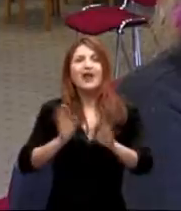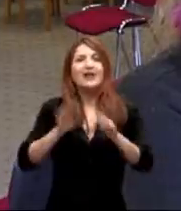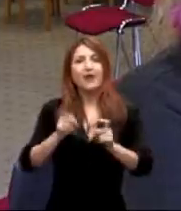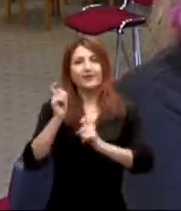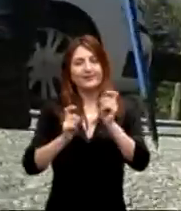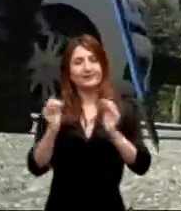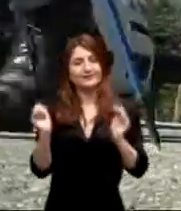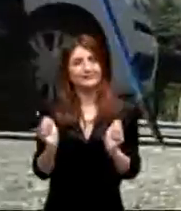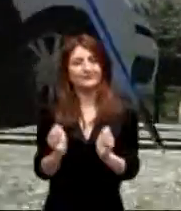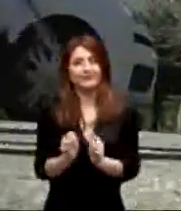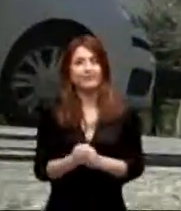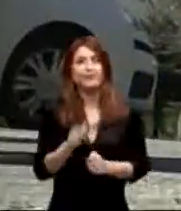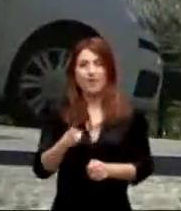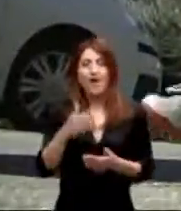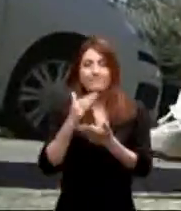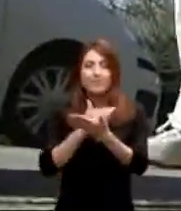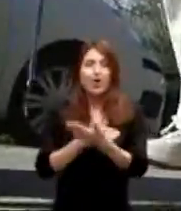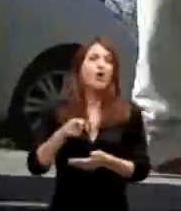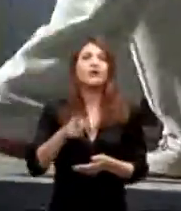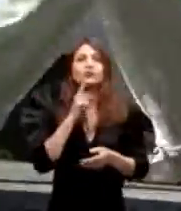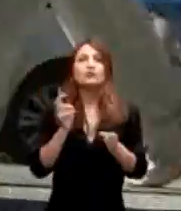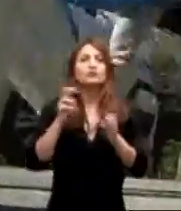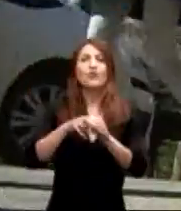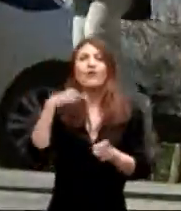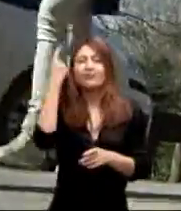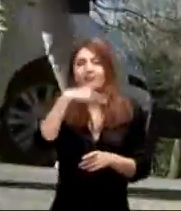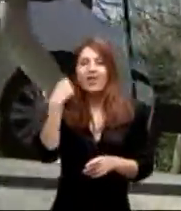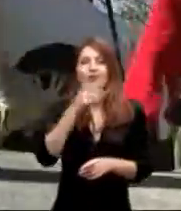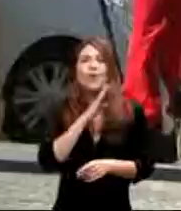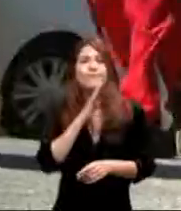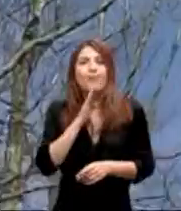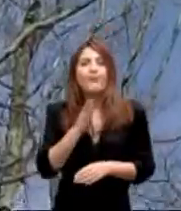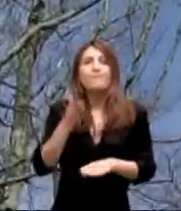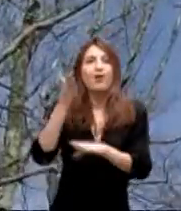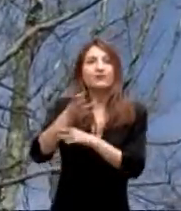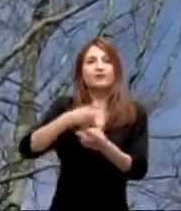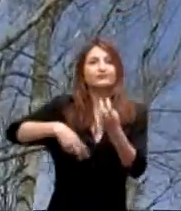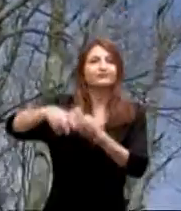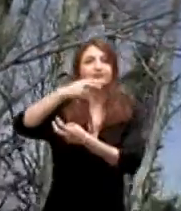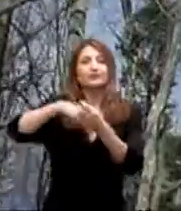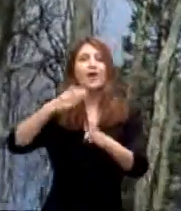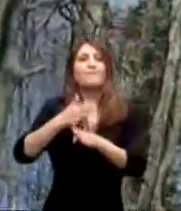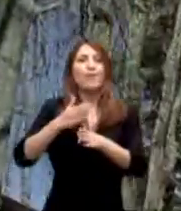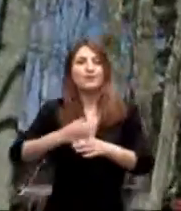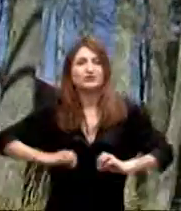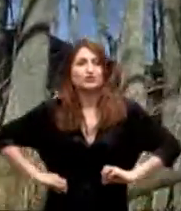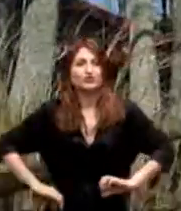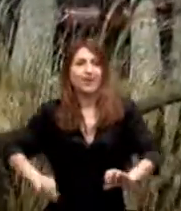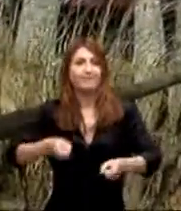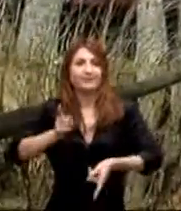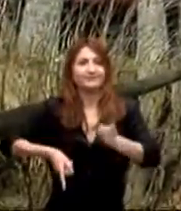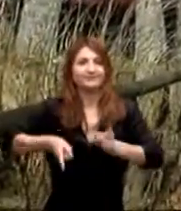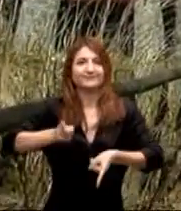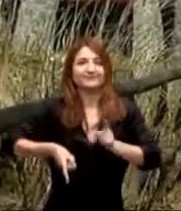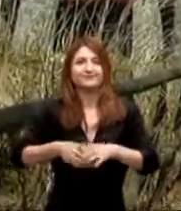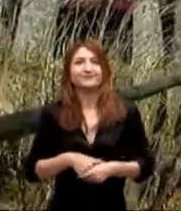skinula koju kilu. U sklopu programa sudionici su nedjeljno popodne imali prilike provesti hodajući uz pomoć nordijskih štapova. Svi